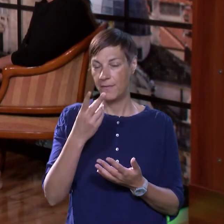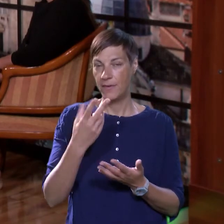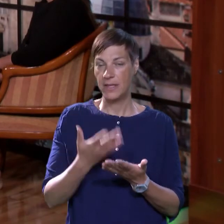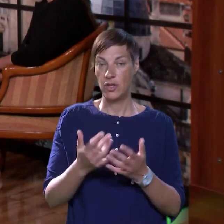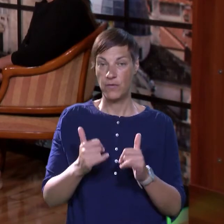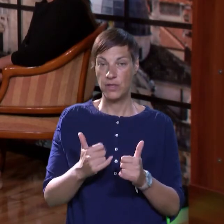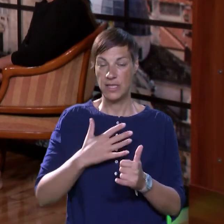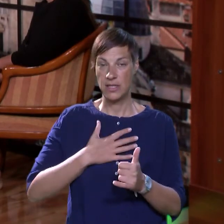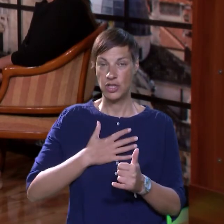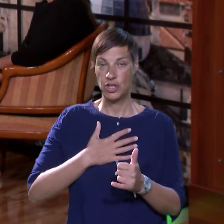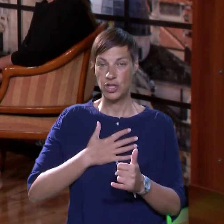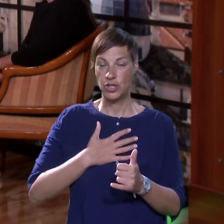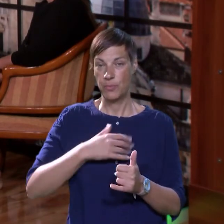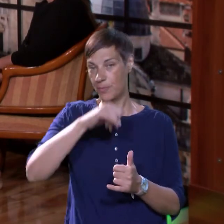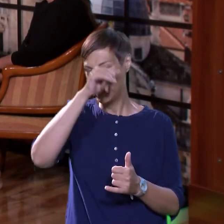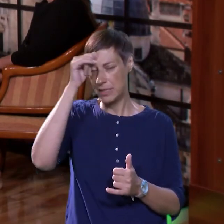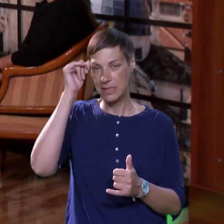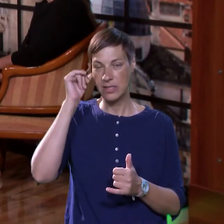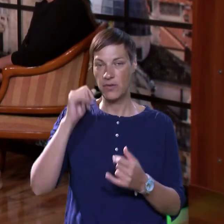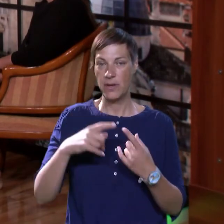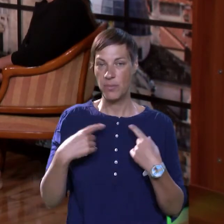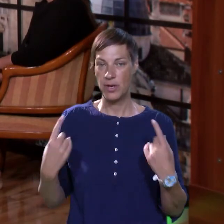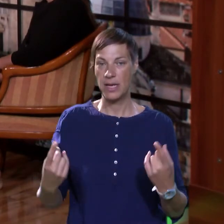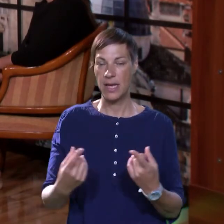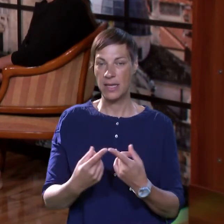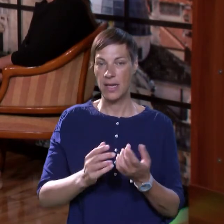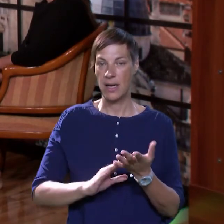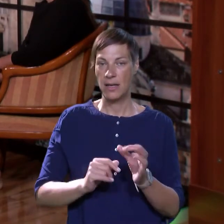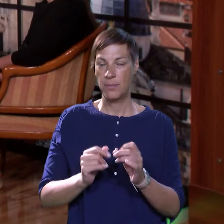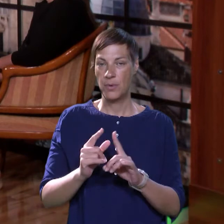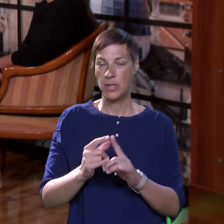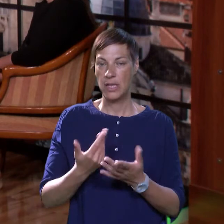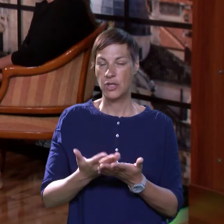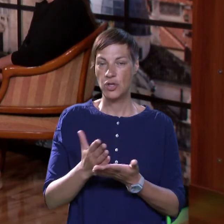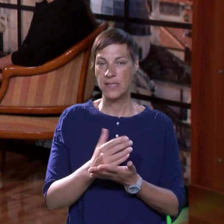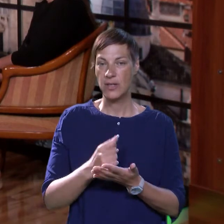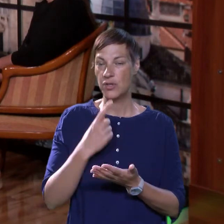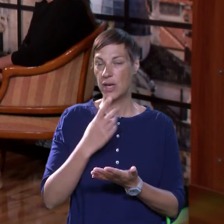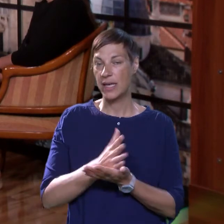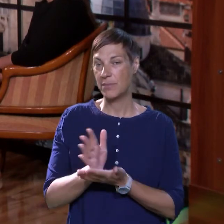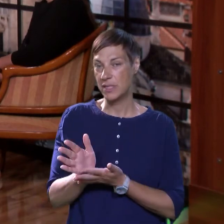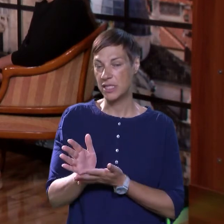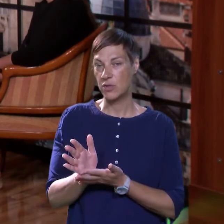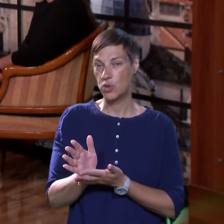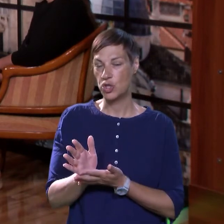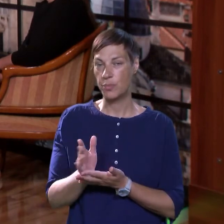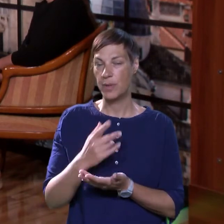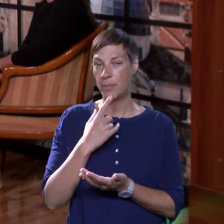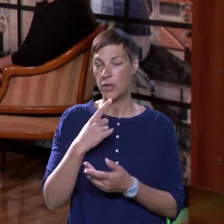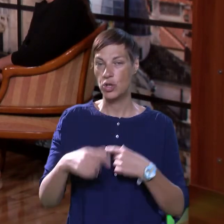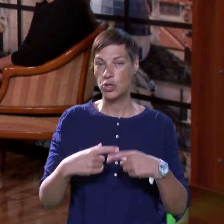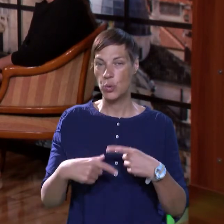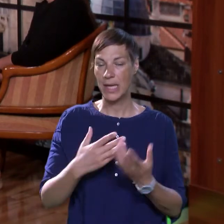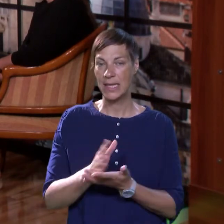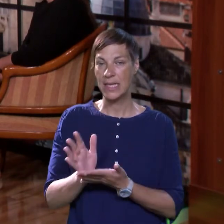vidjeti, dakle, ovo sad što mi zovemo radijalni model, to je nešto što se u stvari koristi u nekim službama koje su, ajmo reći,